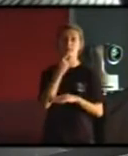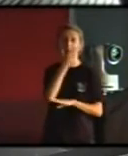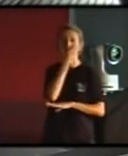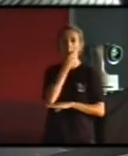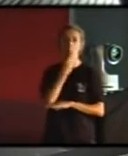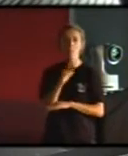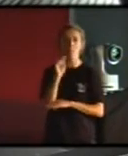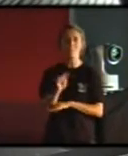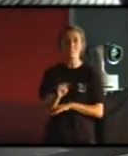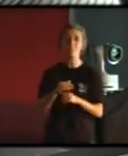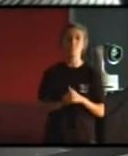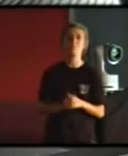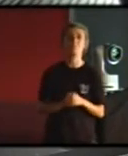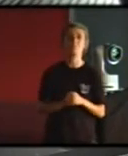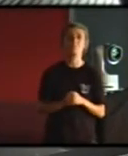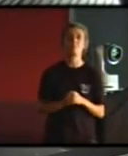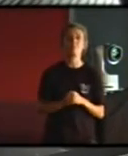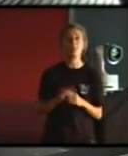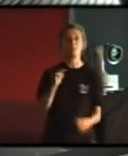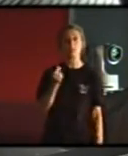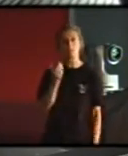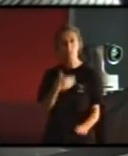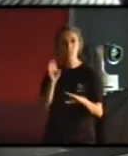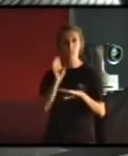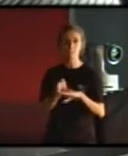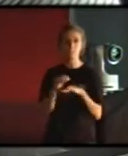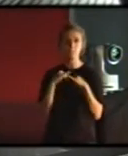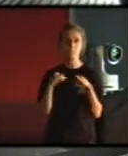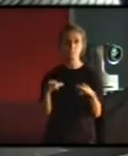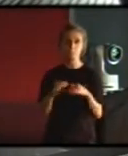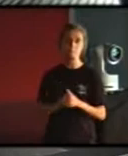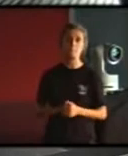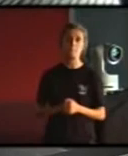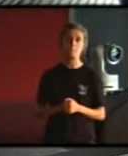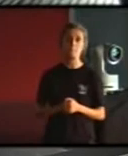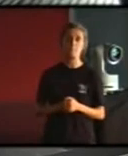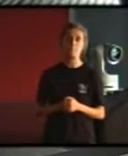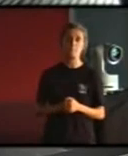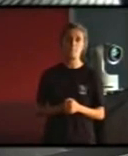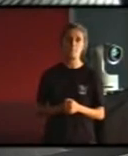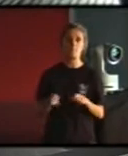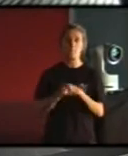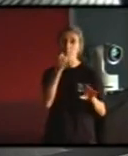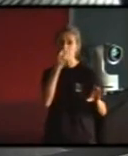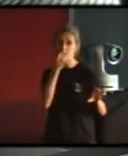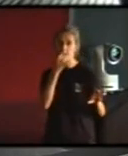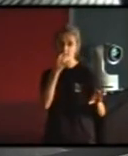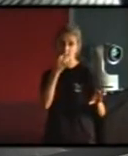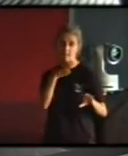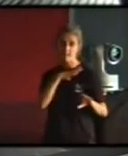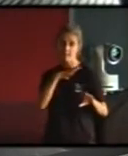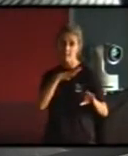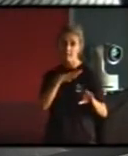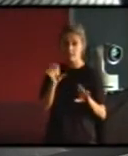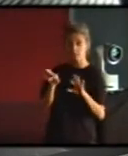jamais. Et on a beaucoup investi pour le restaurer, et même pour les verreries, on a trouvé